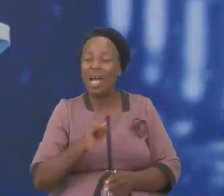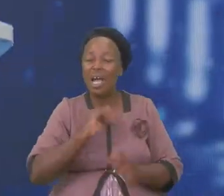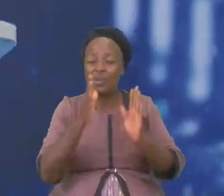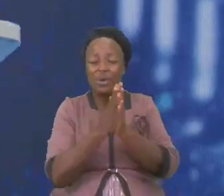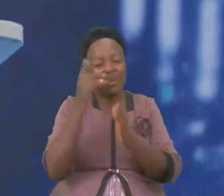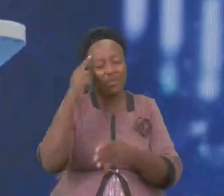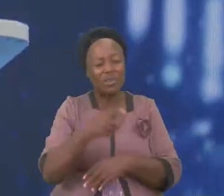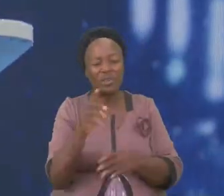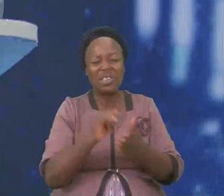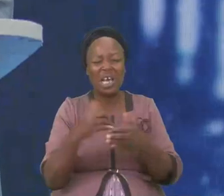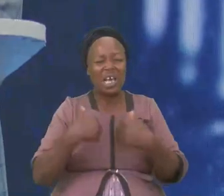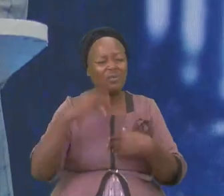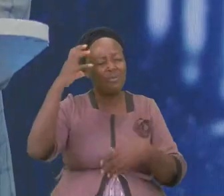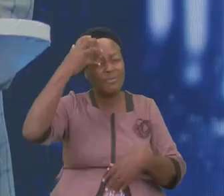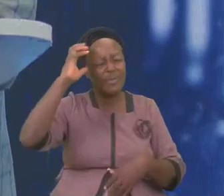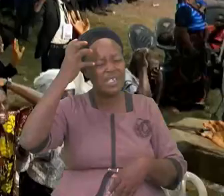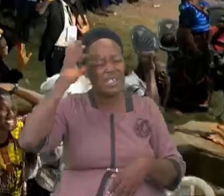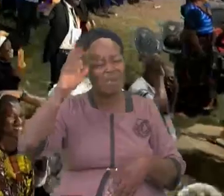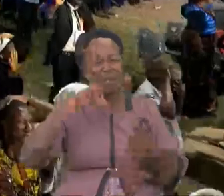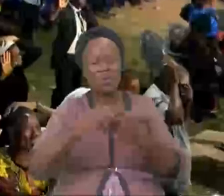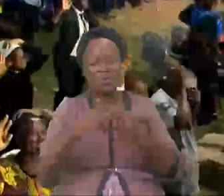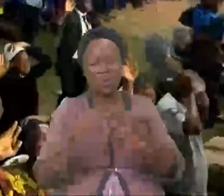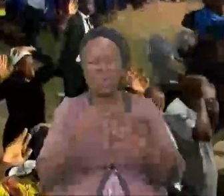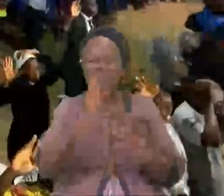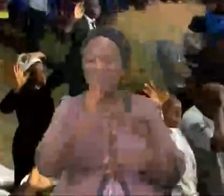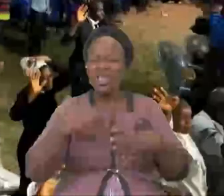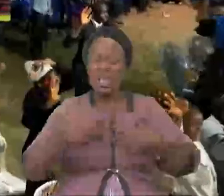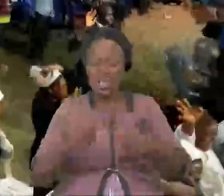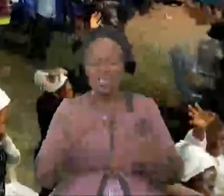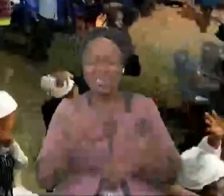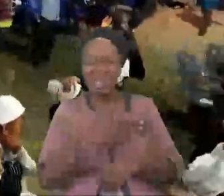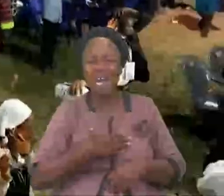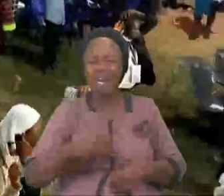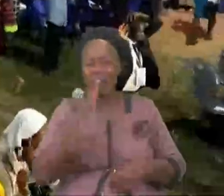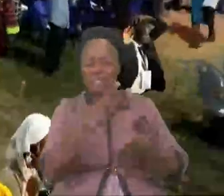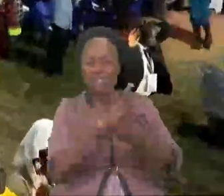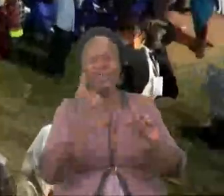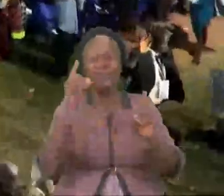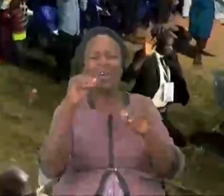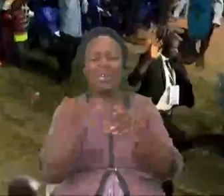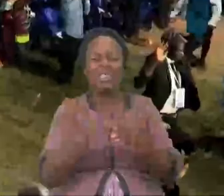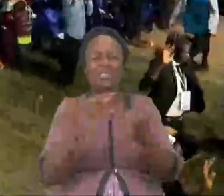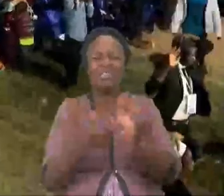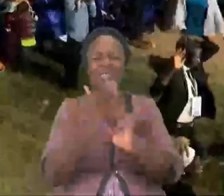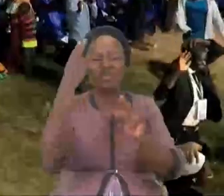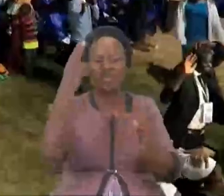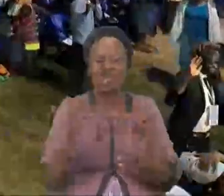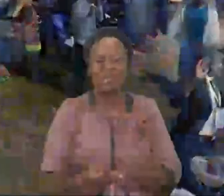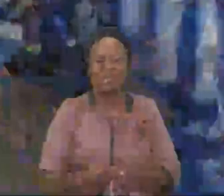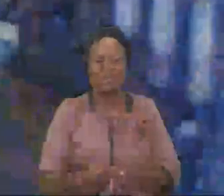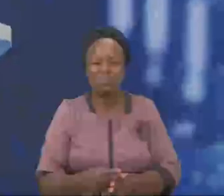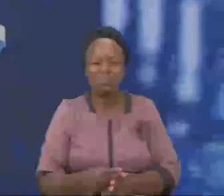Je prie pour ceux qui ont l'insanité, problèmes mentaux. Soyez guéris et délivrés au nom de